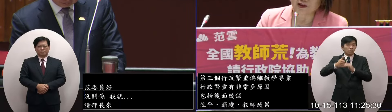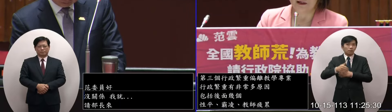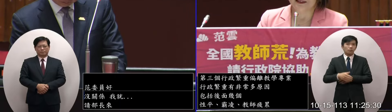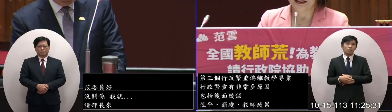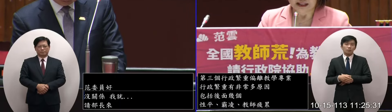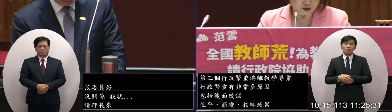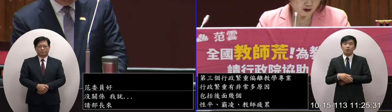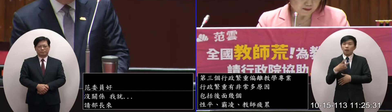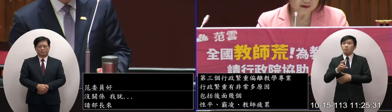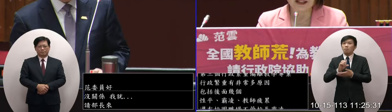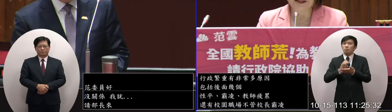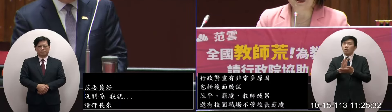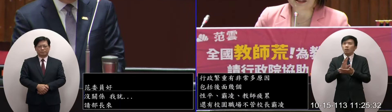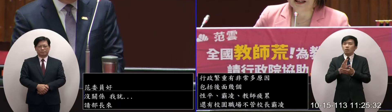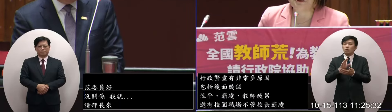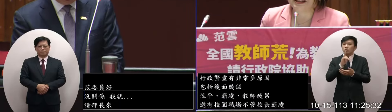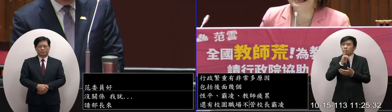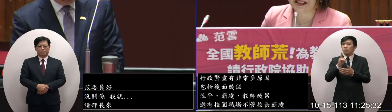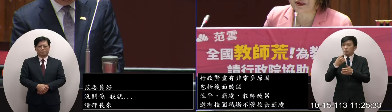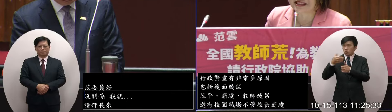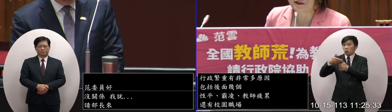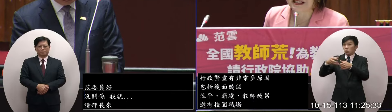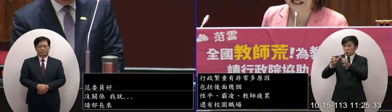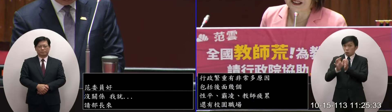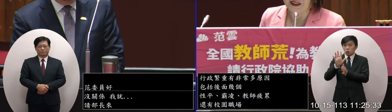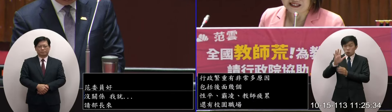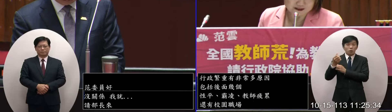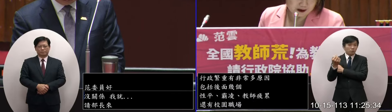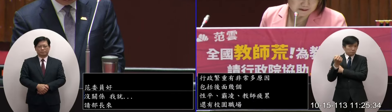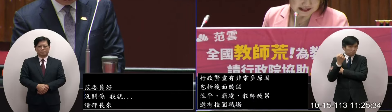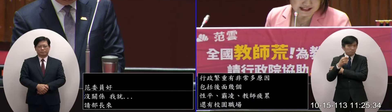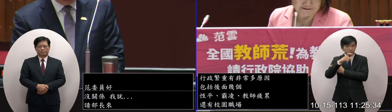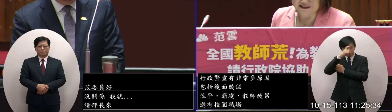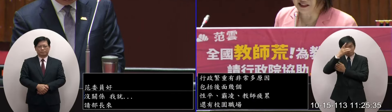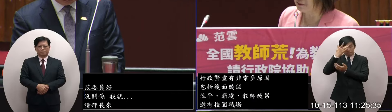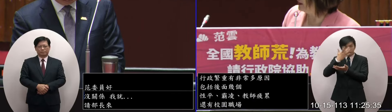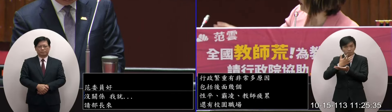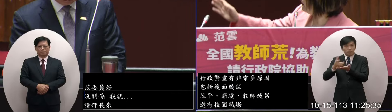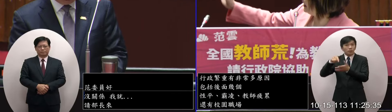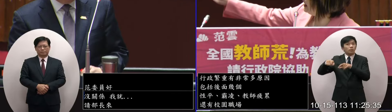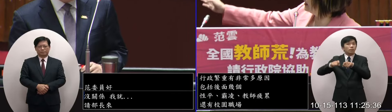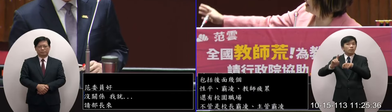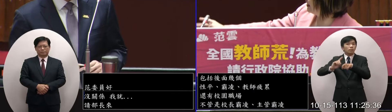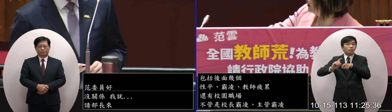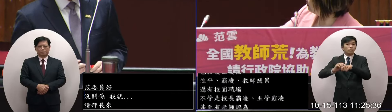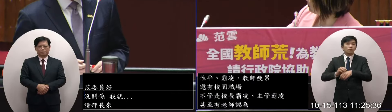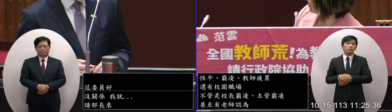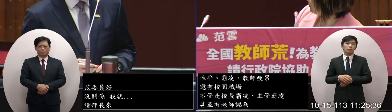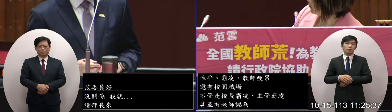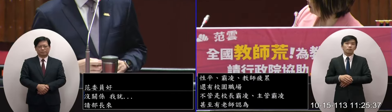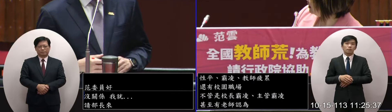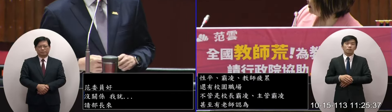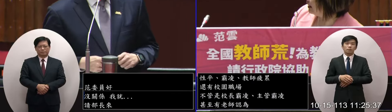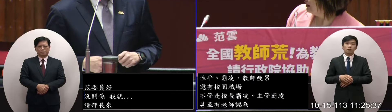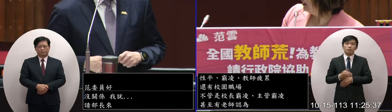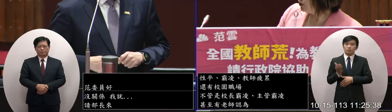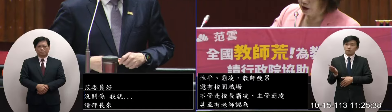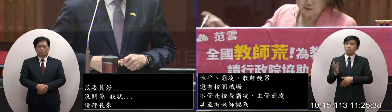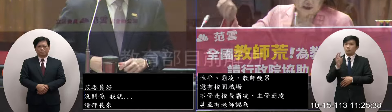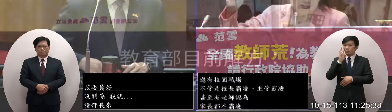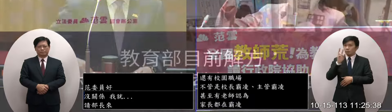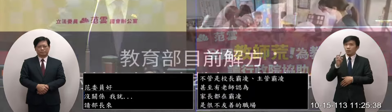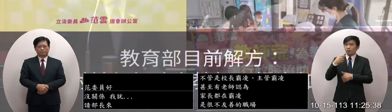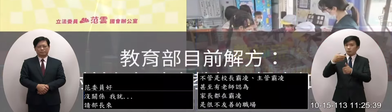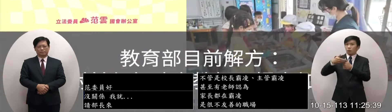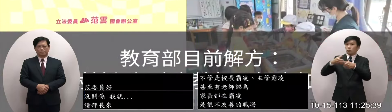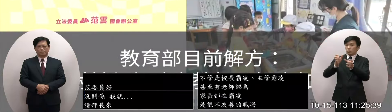院长报告。教育部其实有在努力解决这个问题哦。那教育部的解方是什么？好，第一个，下一个，下一页。教